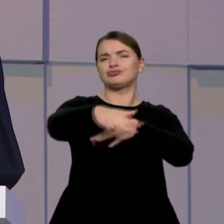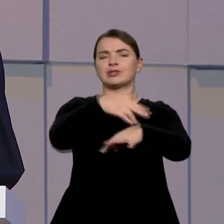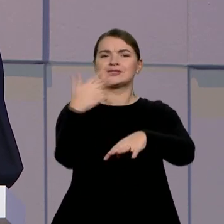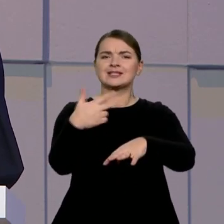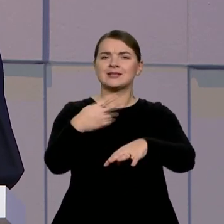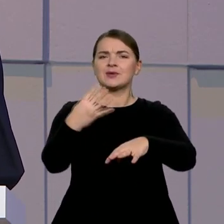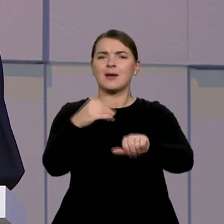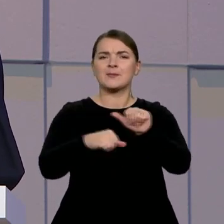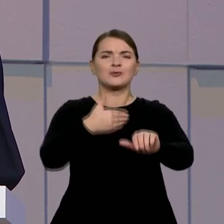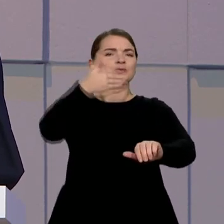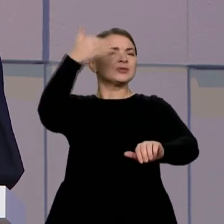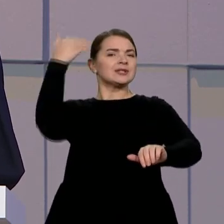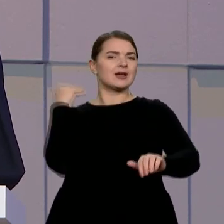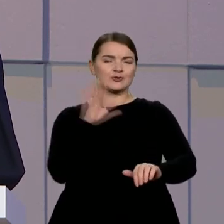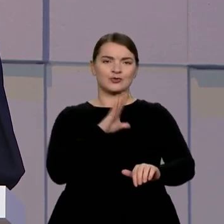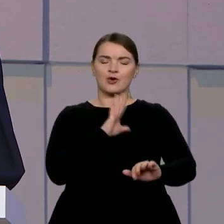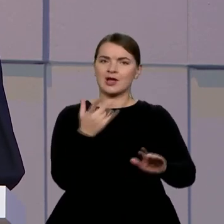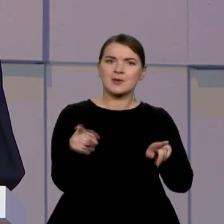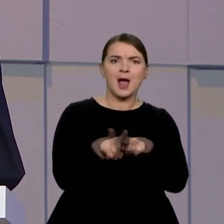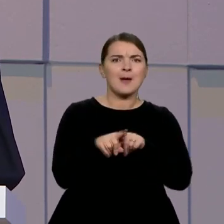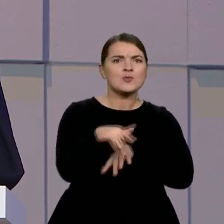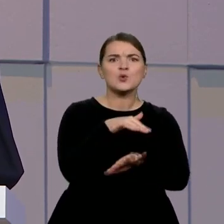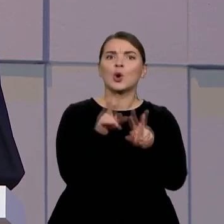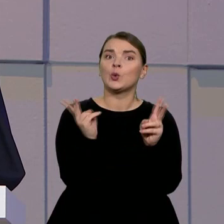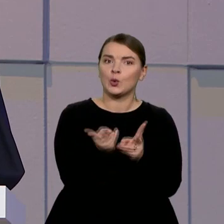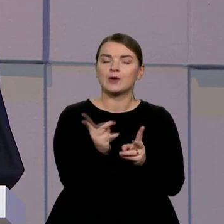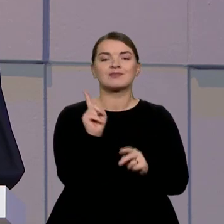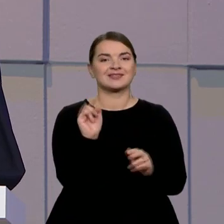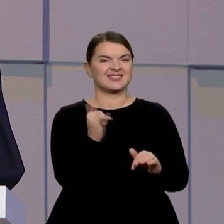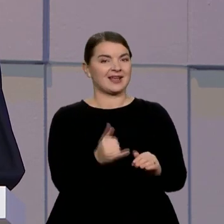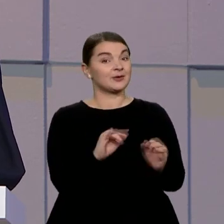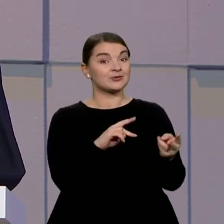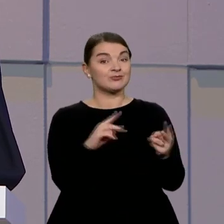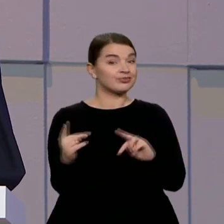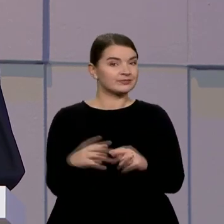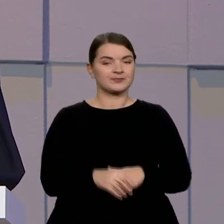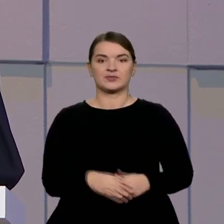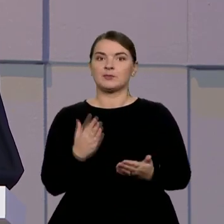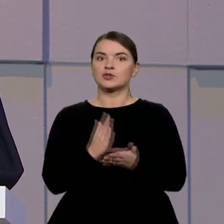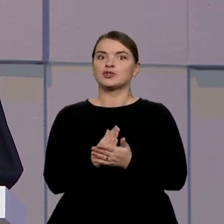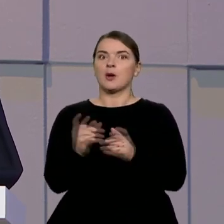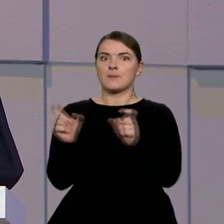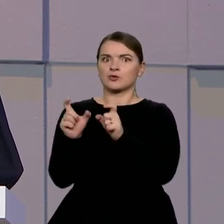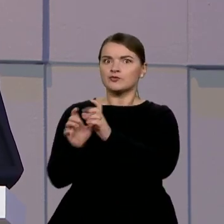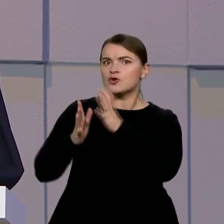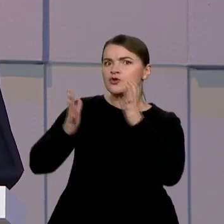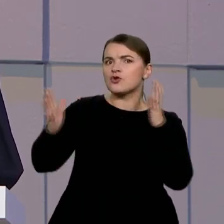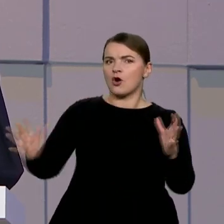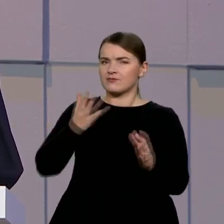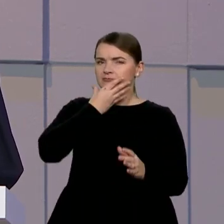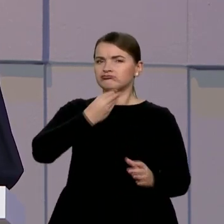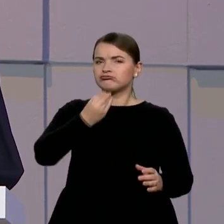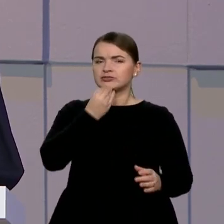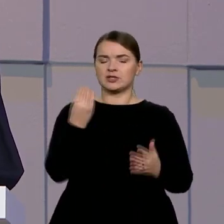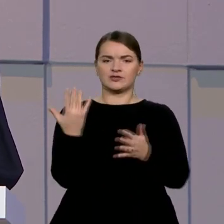40 metų, bet dėja sąlygos yra pasikeitusios. Mes turime ir gražiausius prekybos centrus, ar ne, kuriame yra tikrai ir daug